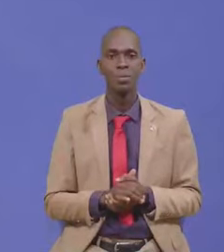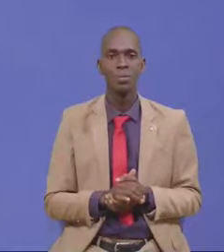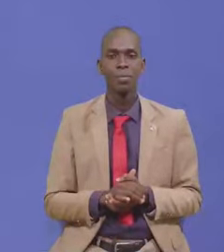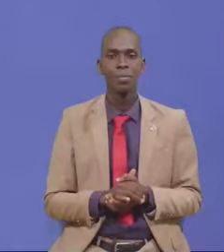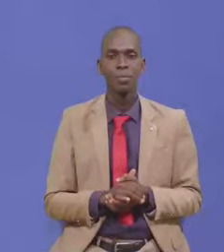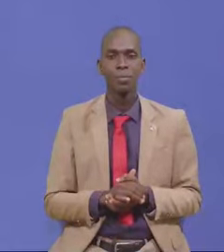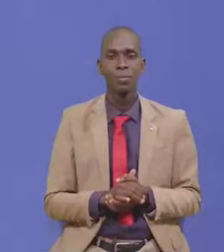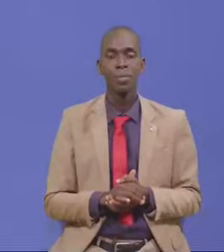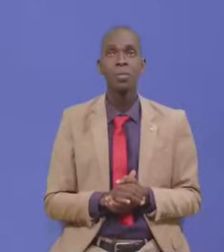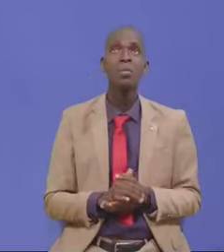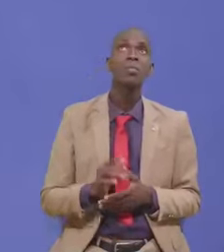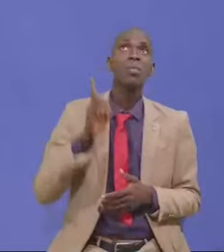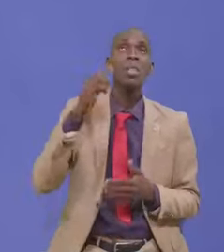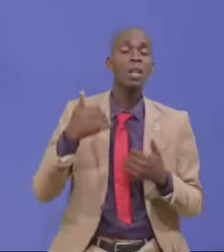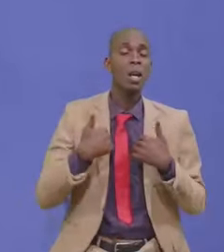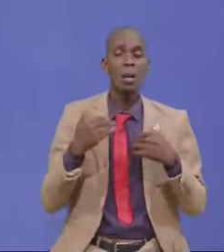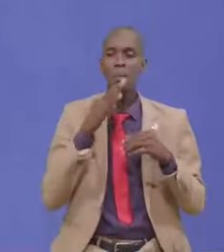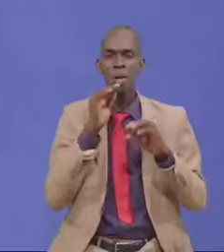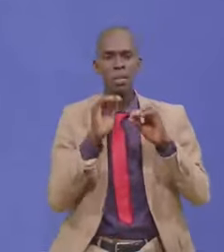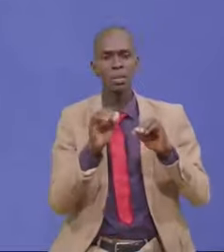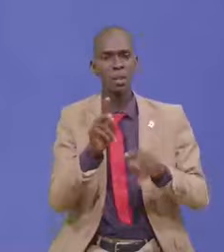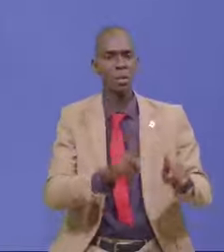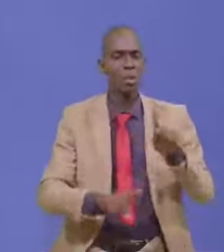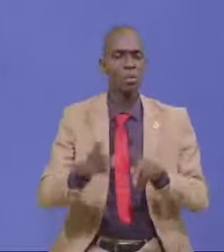Il les enseignait pendant 12 ans et demi.